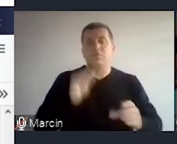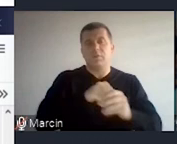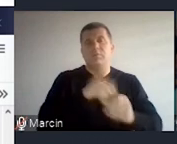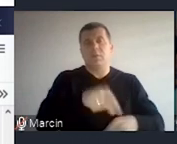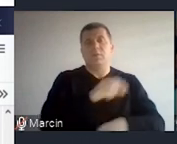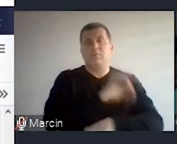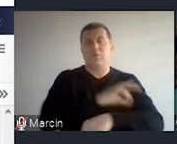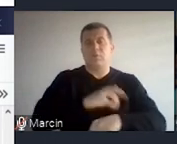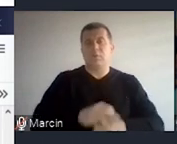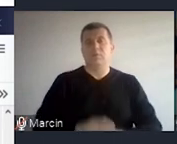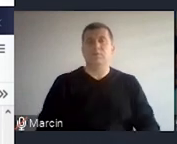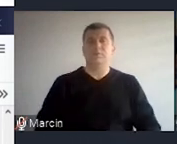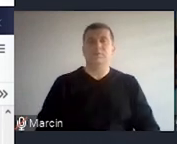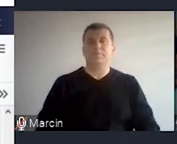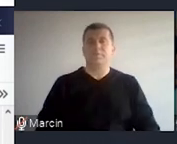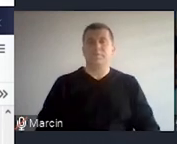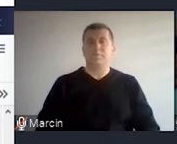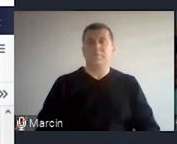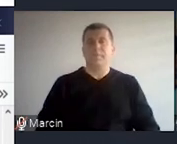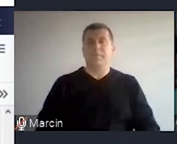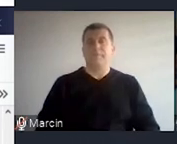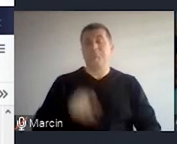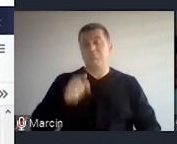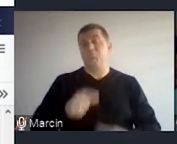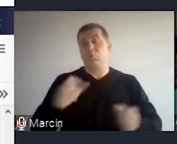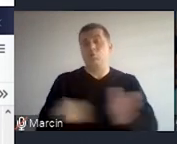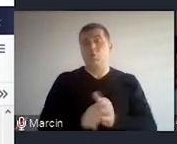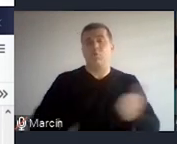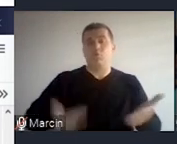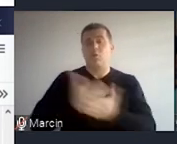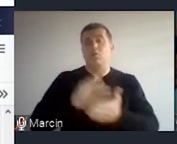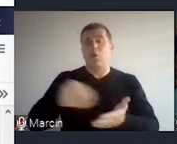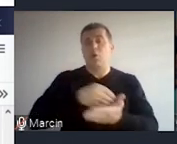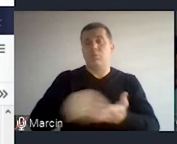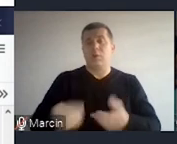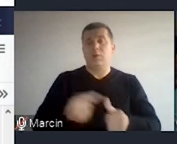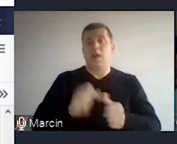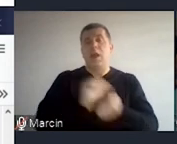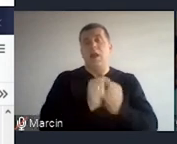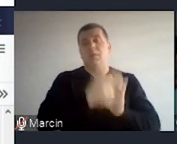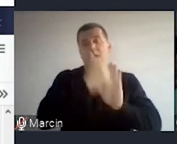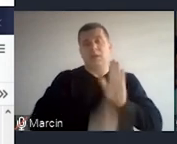ramach danego projektu. I wtedy do wniosku o płatność trafiają albo lista